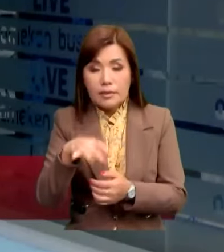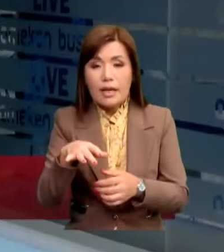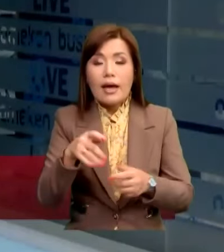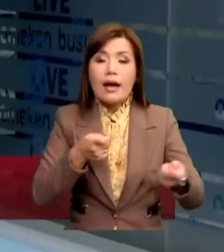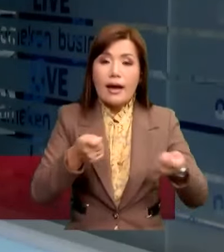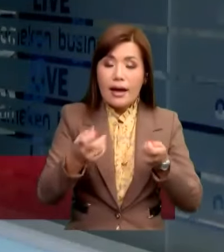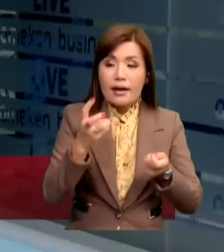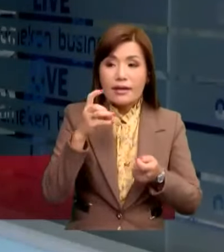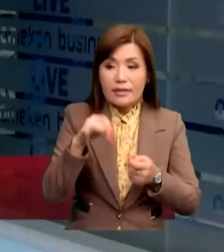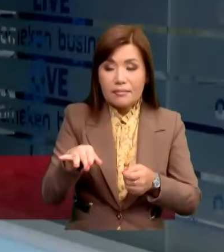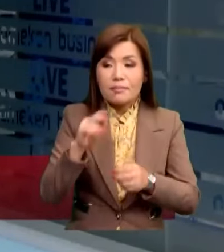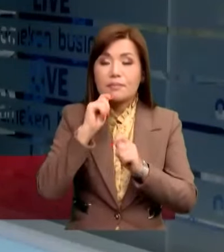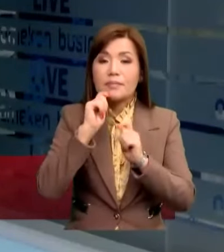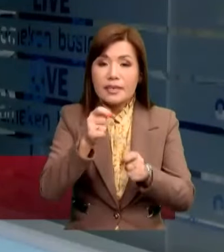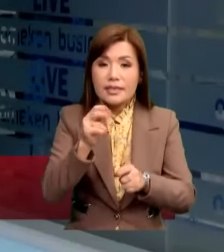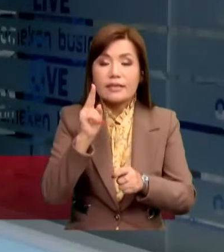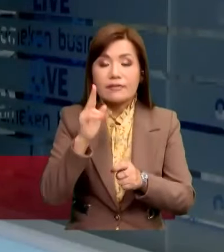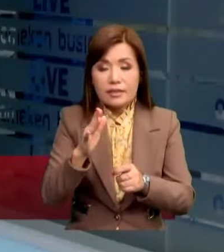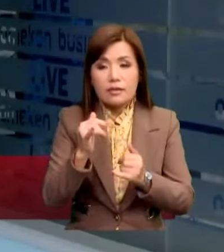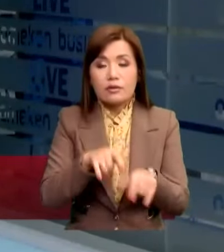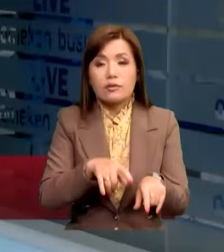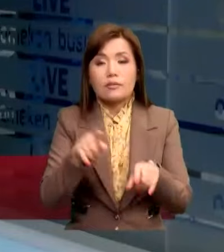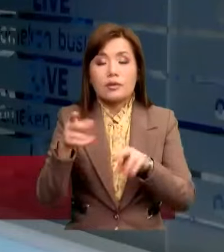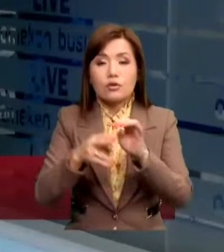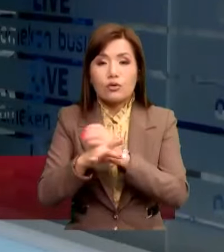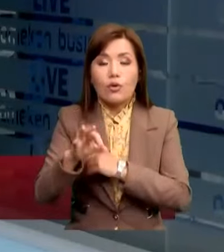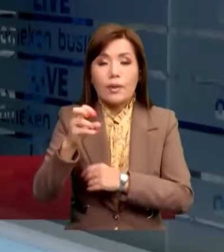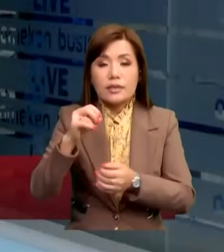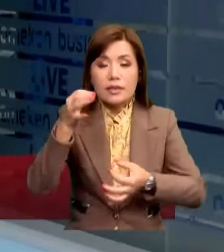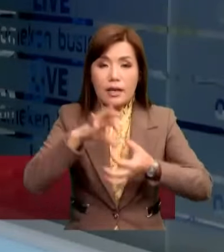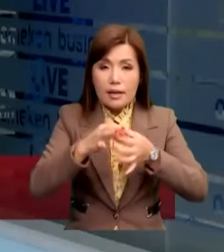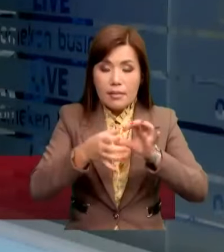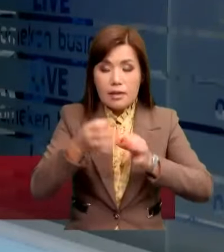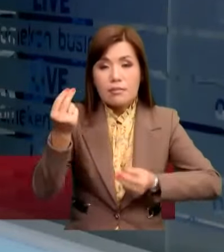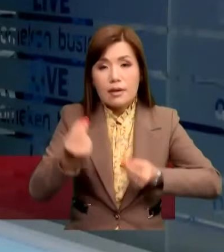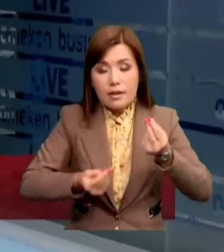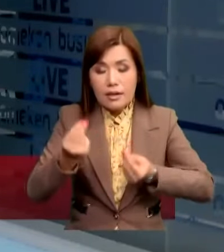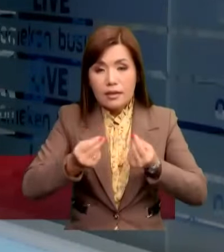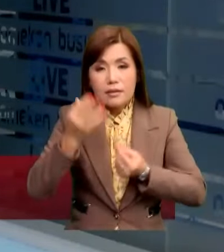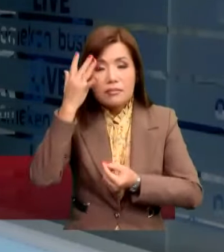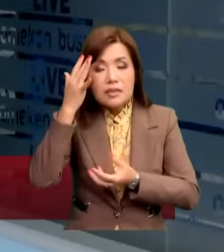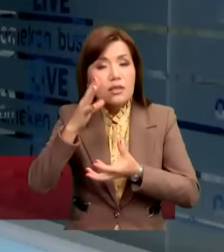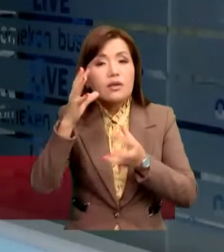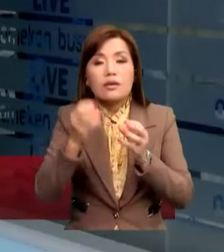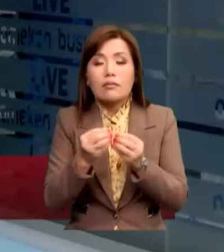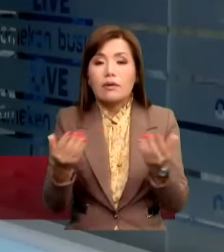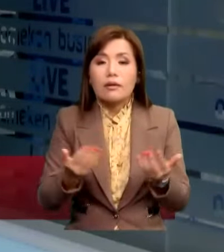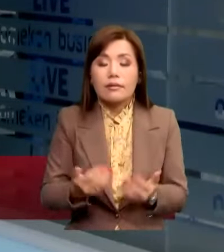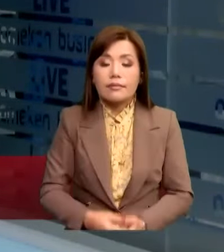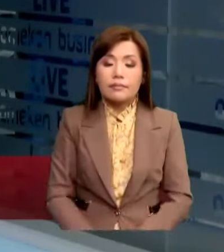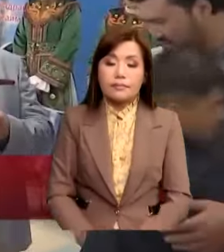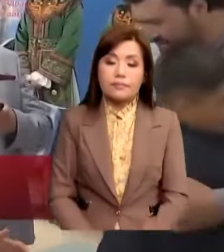үйіне барды. Бағы мен бабы қатар шапқан спортшылар Париж олимпиадасынан қандай ой түйіп қайтты? Тілшіміз жалғастырады.